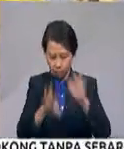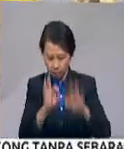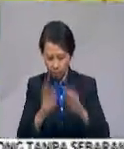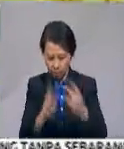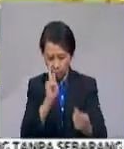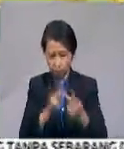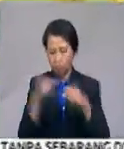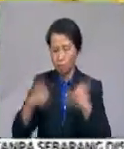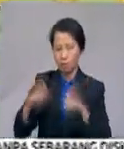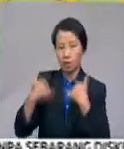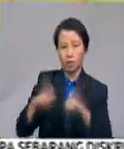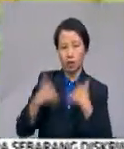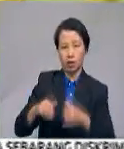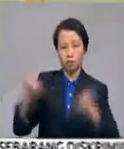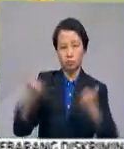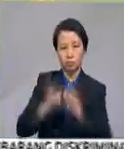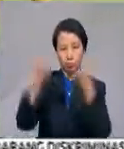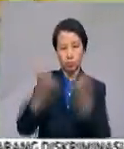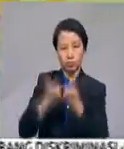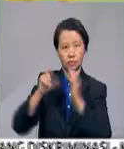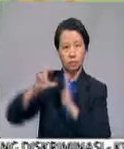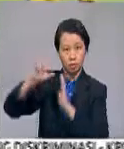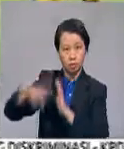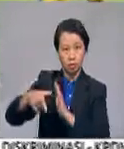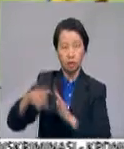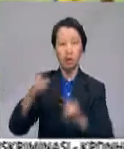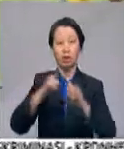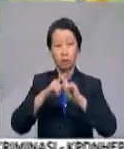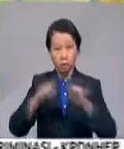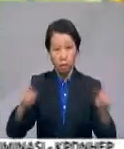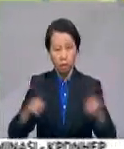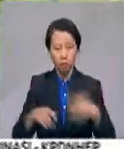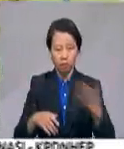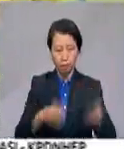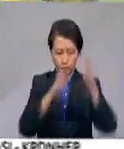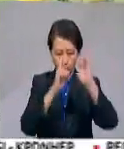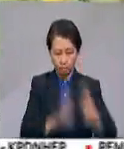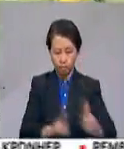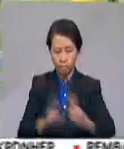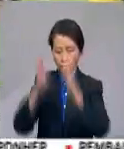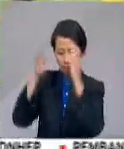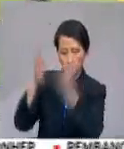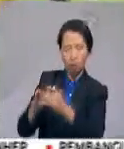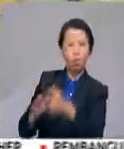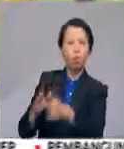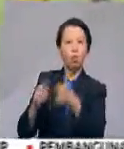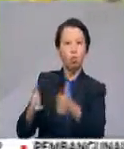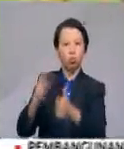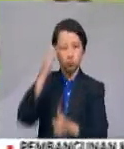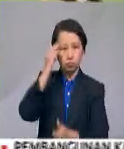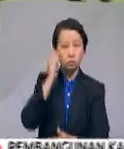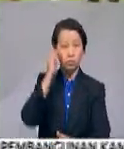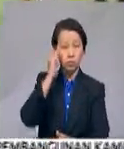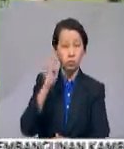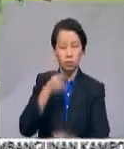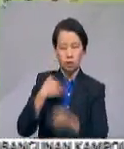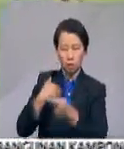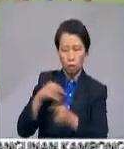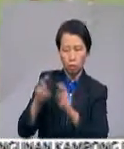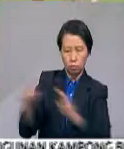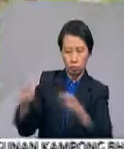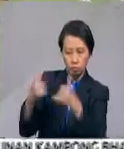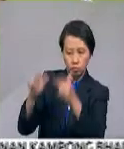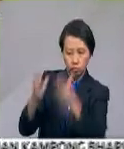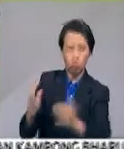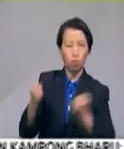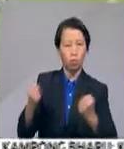sesuai beraksi pada perlawanan itu nanti. Namun begitu, beliau menghormati Pahang antara pasukan yang berpengalaman dan mempunyai barisan pemain